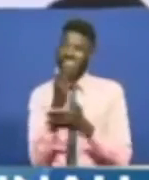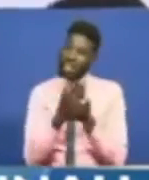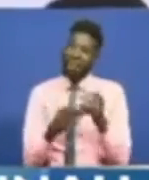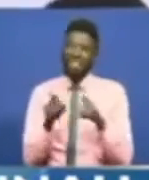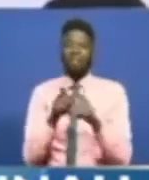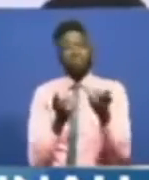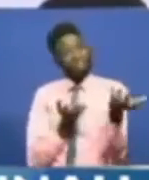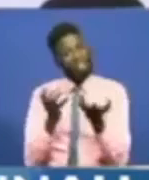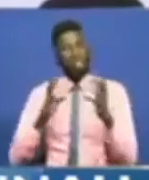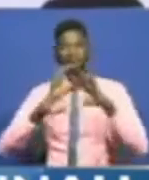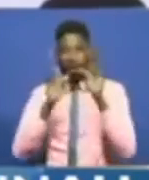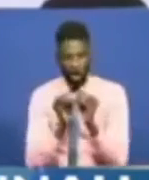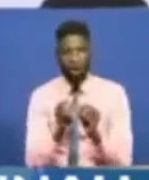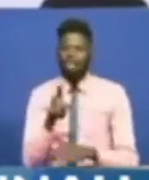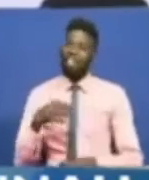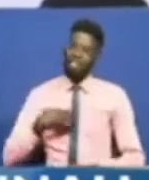kijumla mbwanyenye,